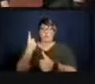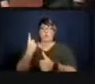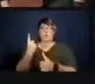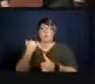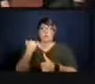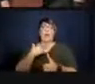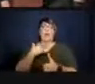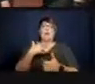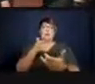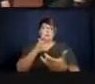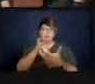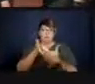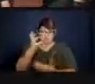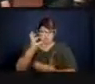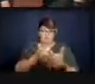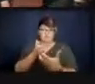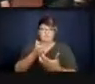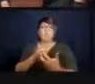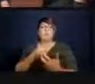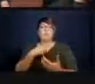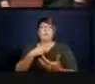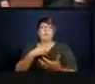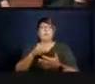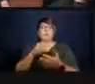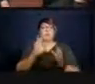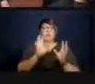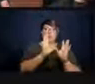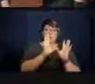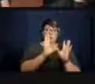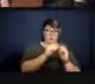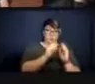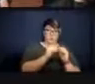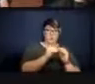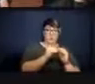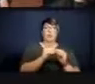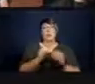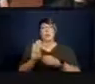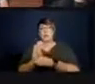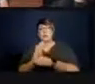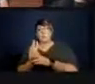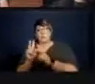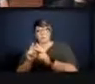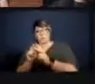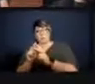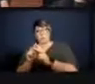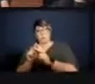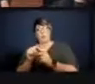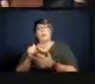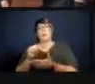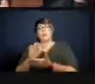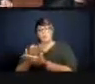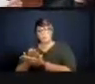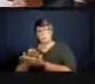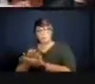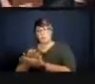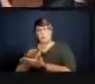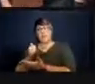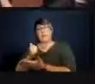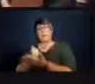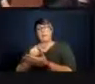Na pia tumeweza kuendeleza ushirikiano kati ya wanafunzi, walimu na